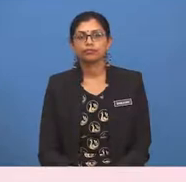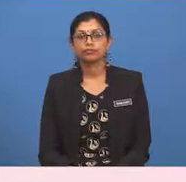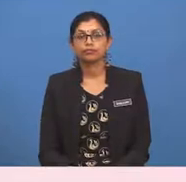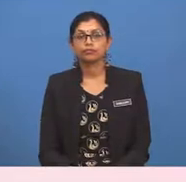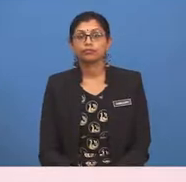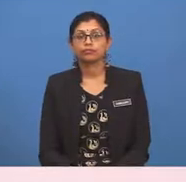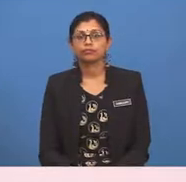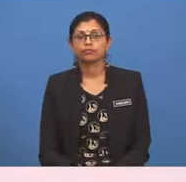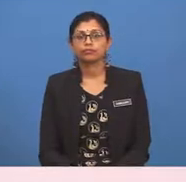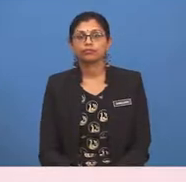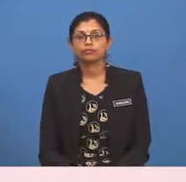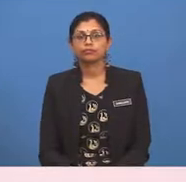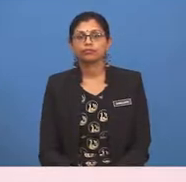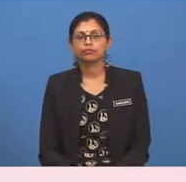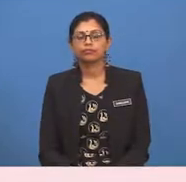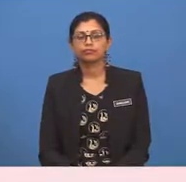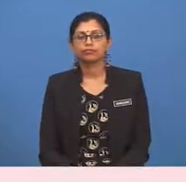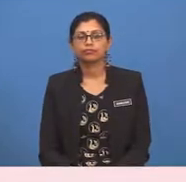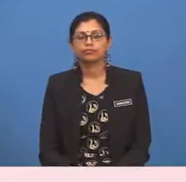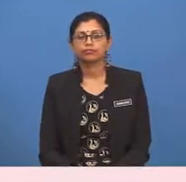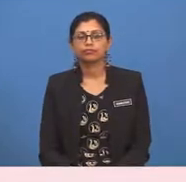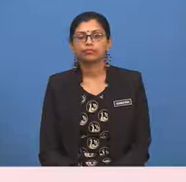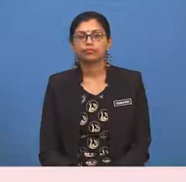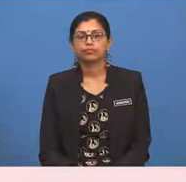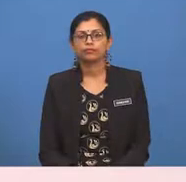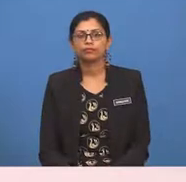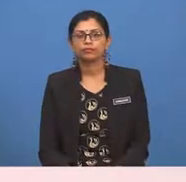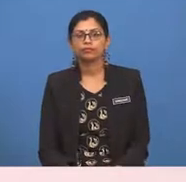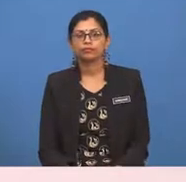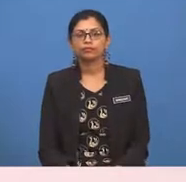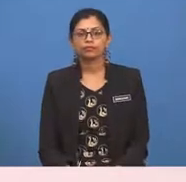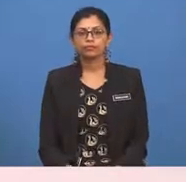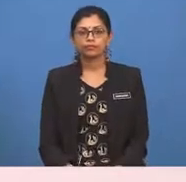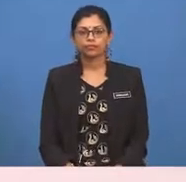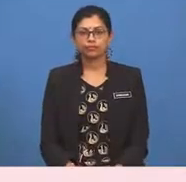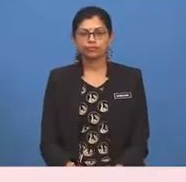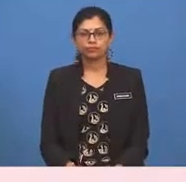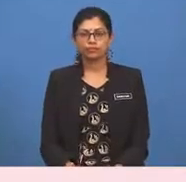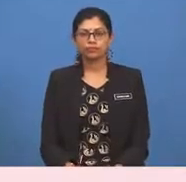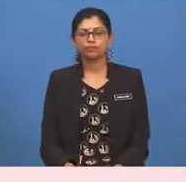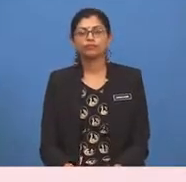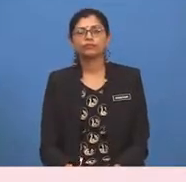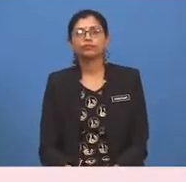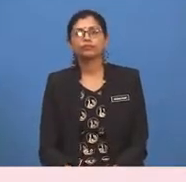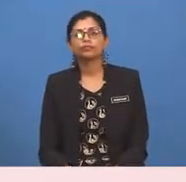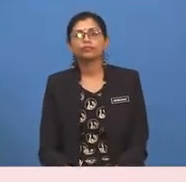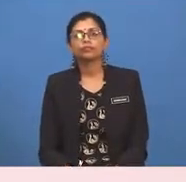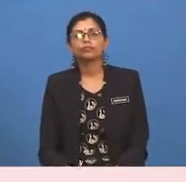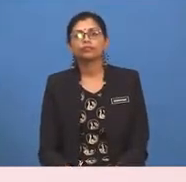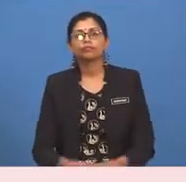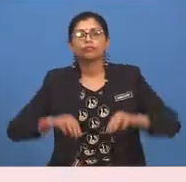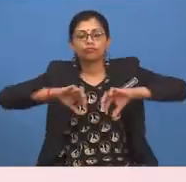100% tambah 1/2 darab